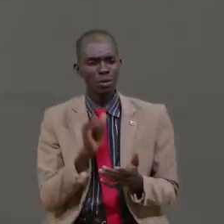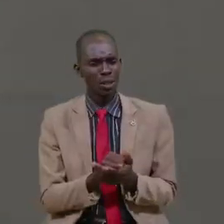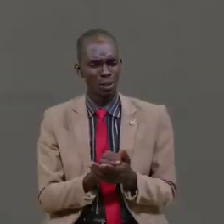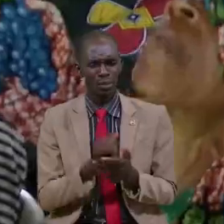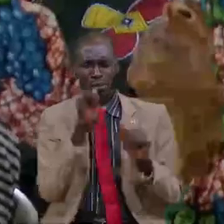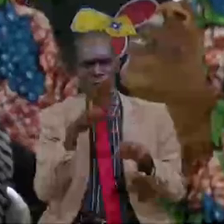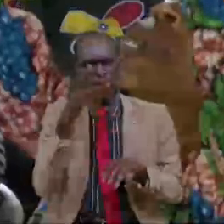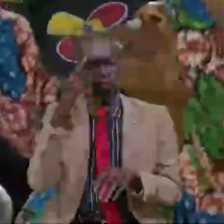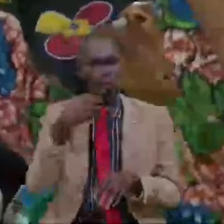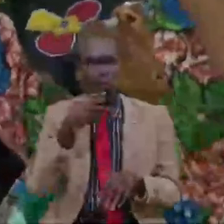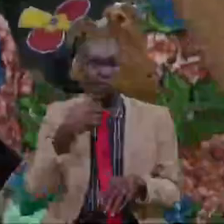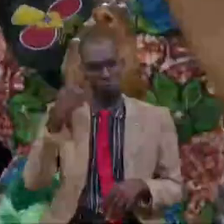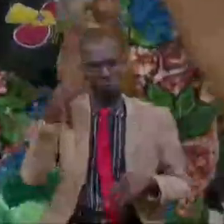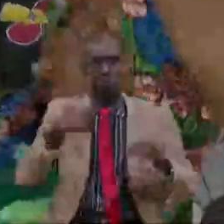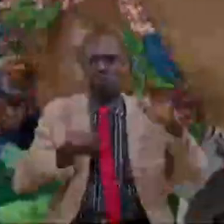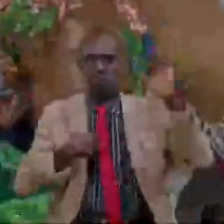C'est pour qui?